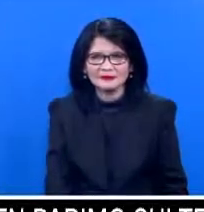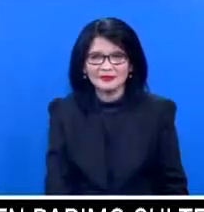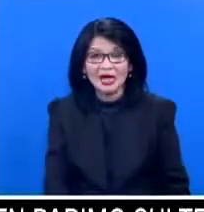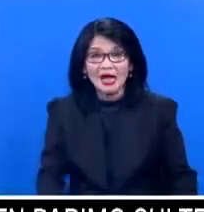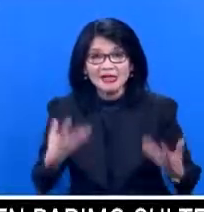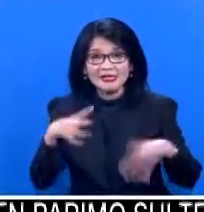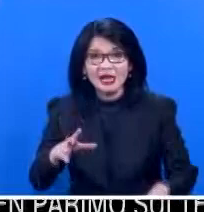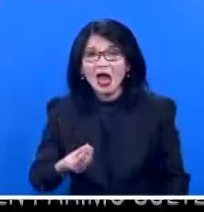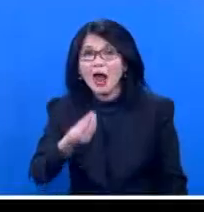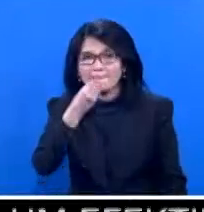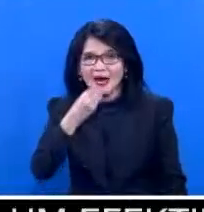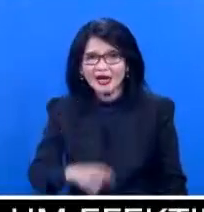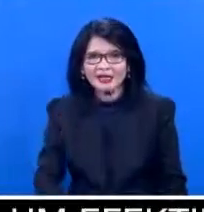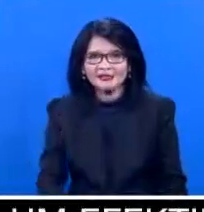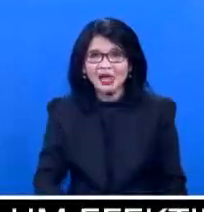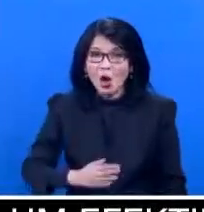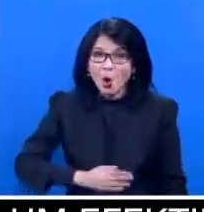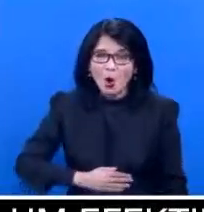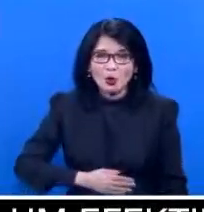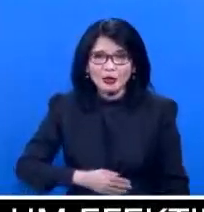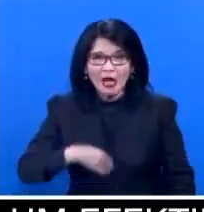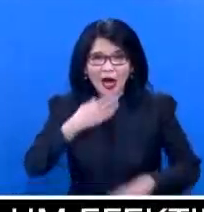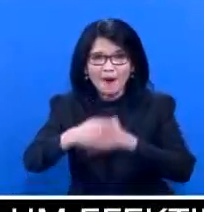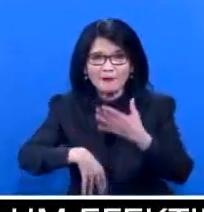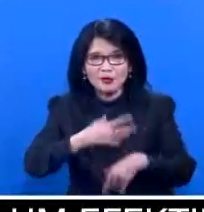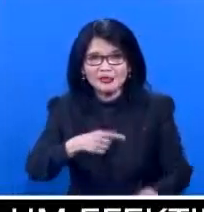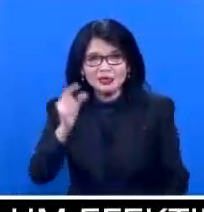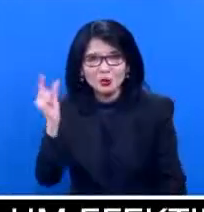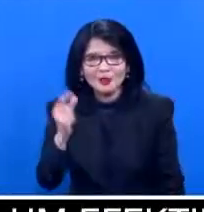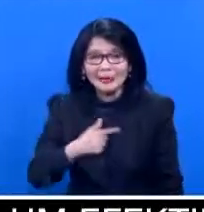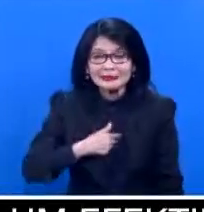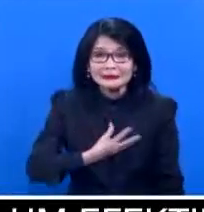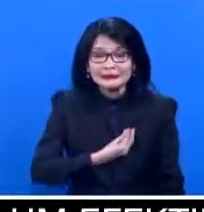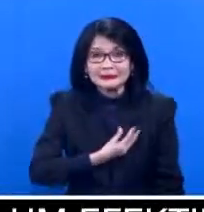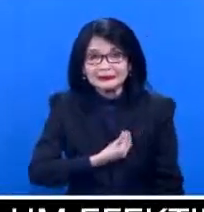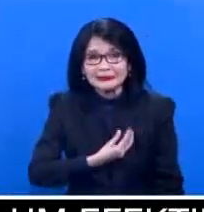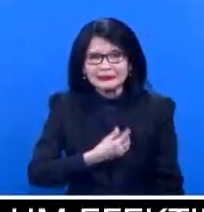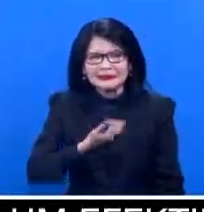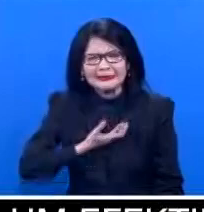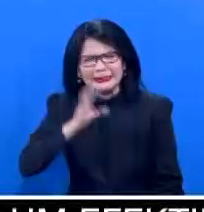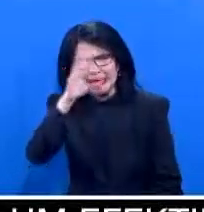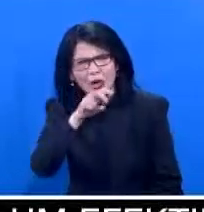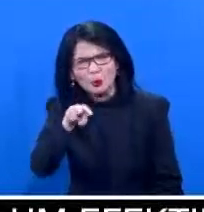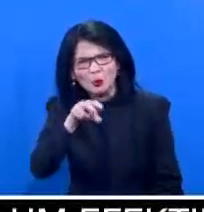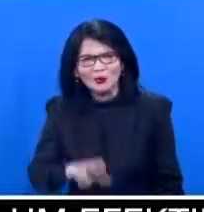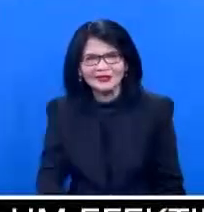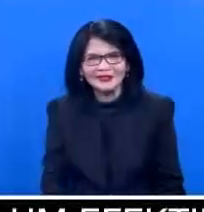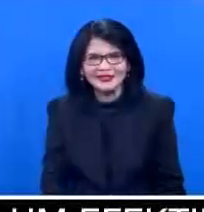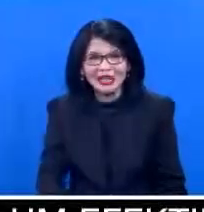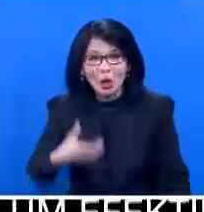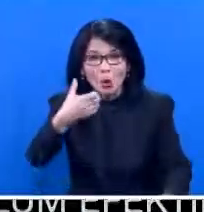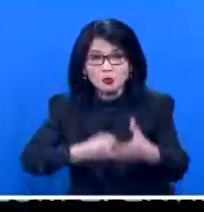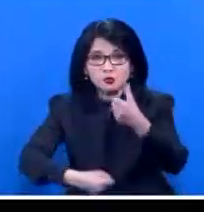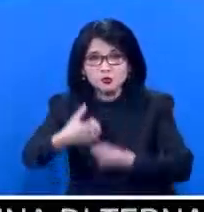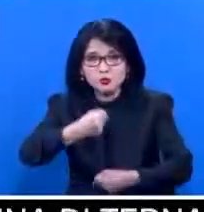Setelah sapi selesai diberi makan dan kenyang, ini dia nih proses utama yang bikin saya deg-degan sekaligus penasaran. Ya, memerah